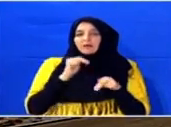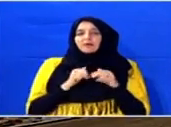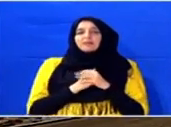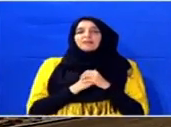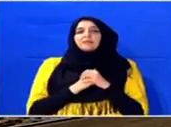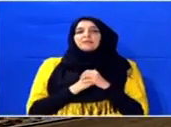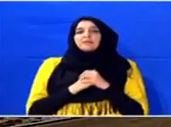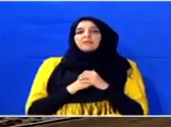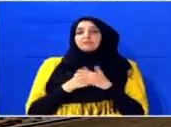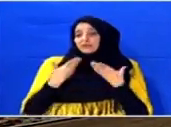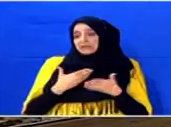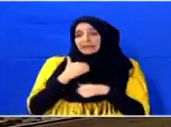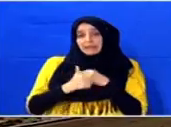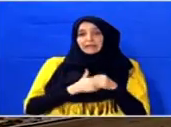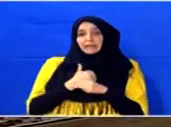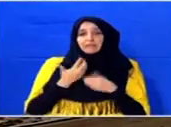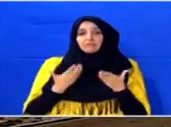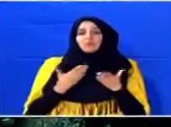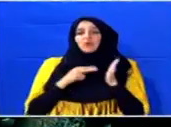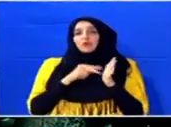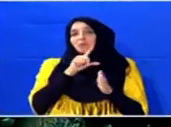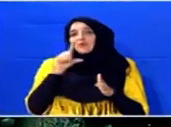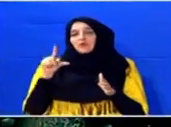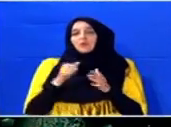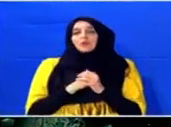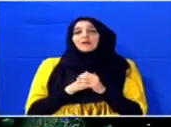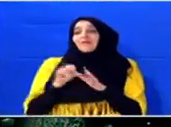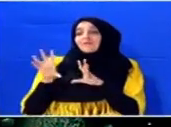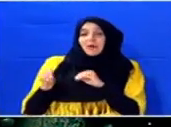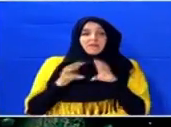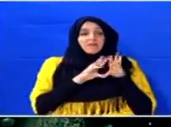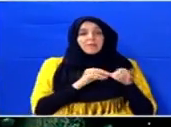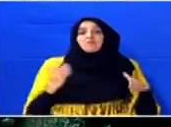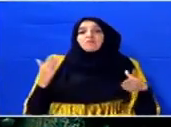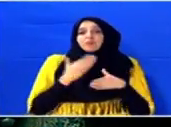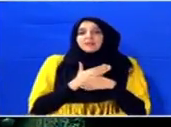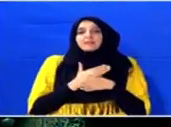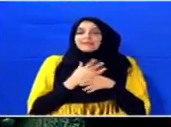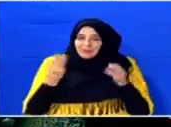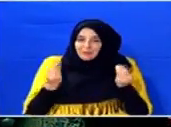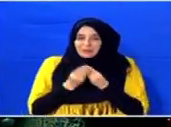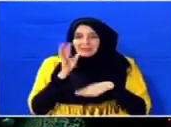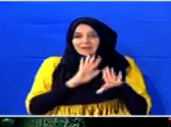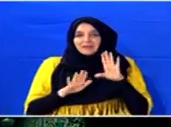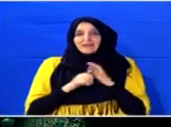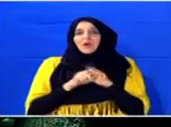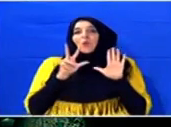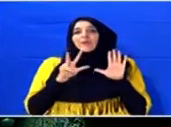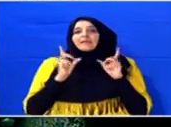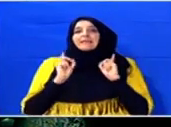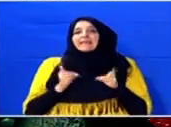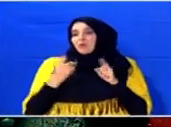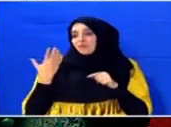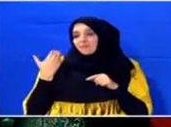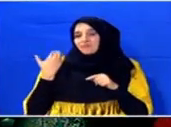السنه تدخلت العائله فتتصالحنا يوم 8 ديسمبر يعني